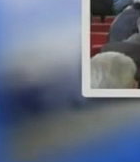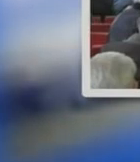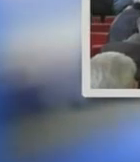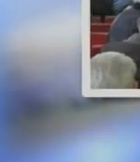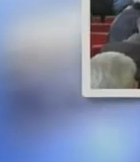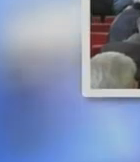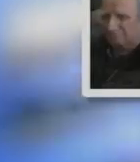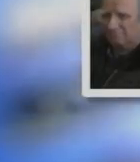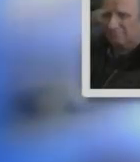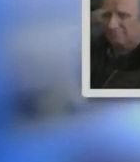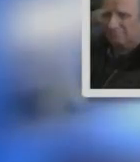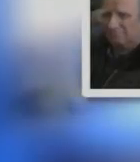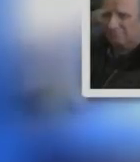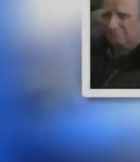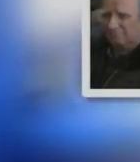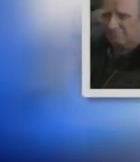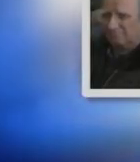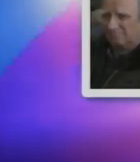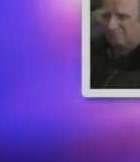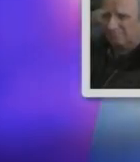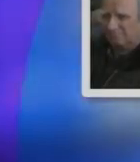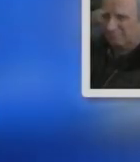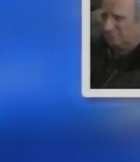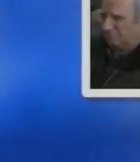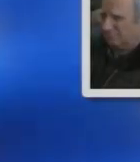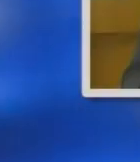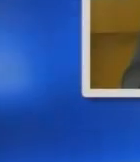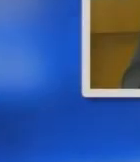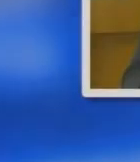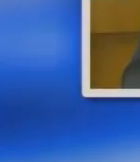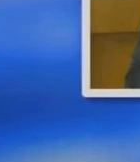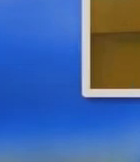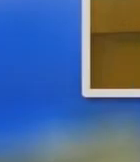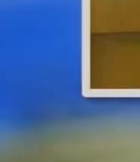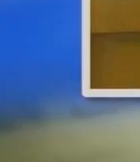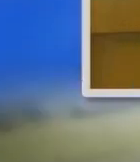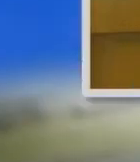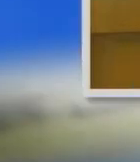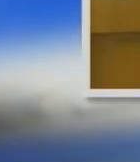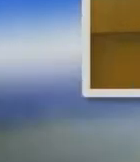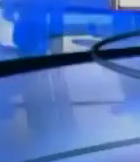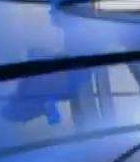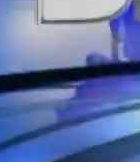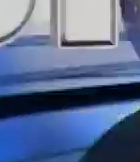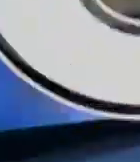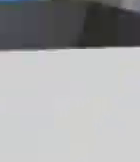Пенсіонери МВС, Збройних сил України та інших силових структур Тернопільщини вимагають перерахувати їм